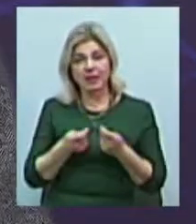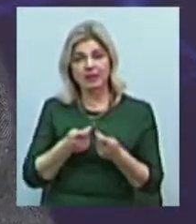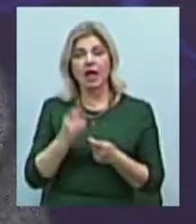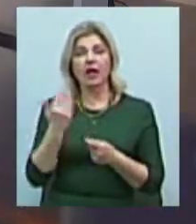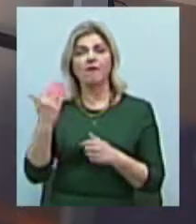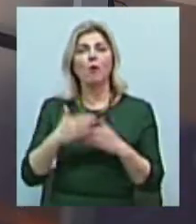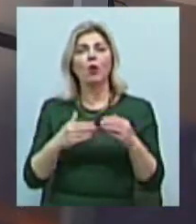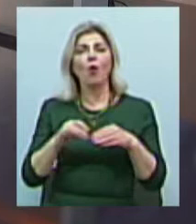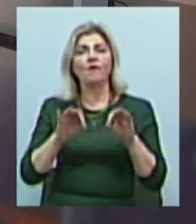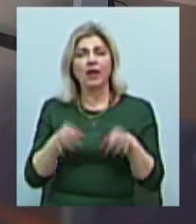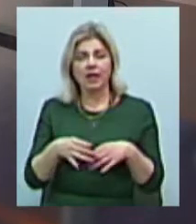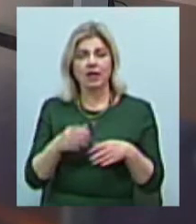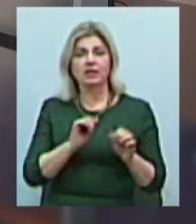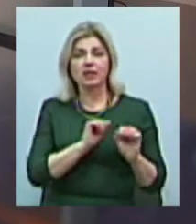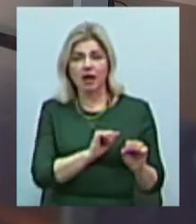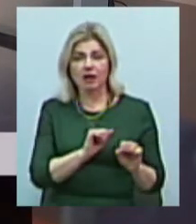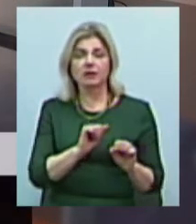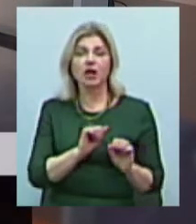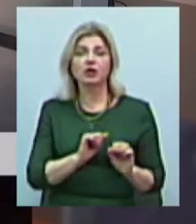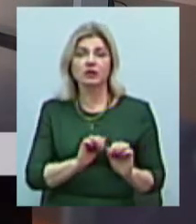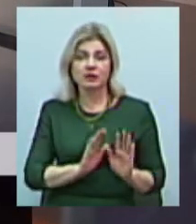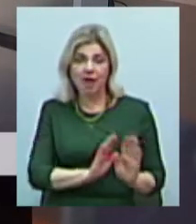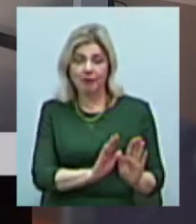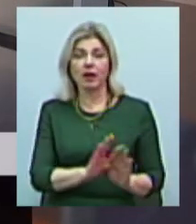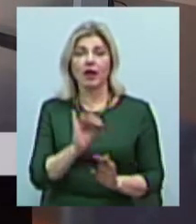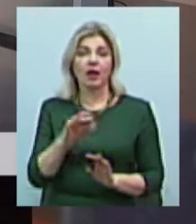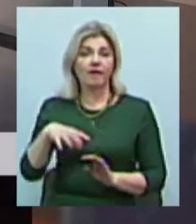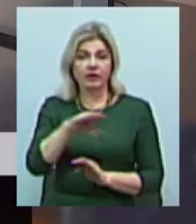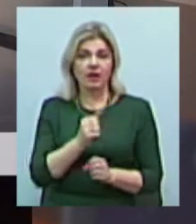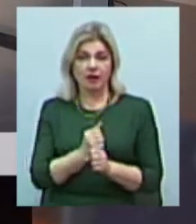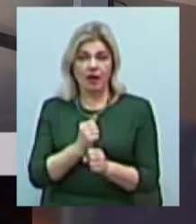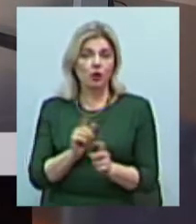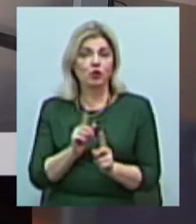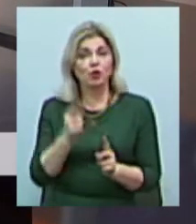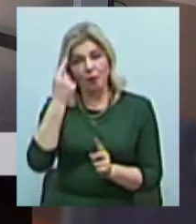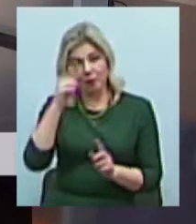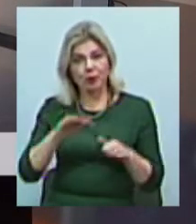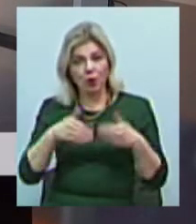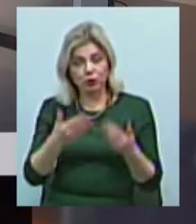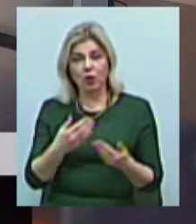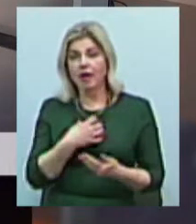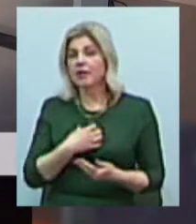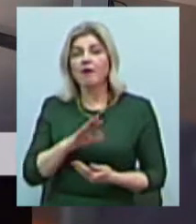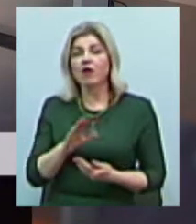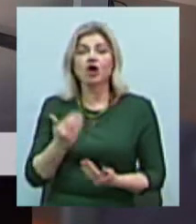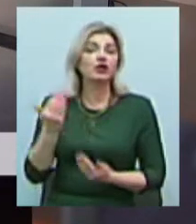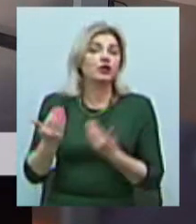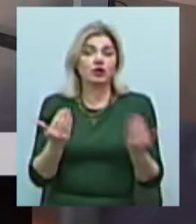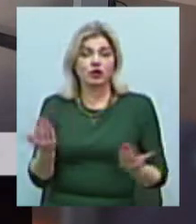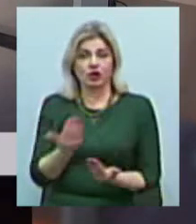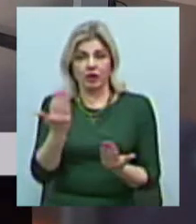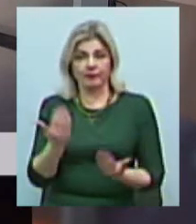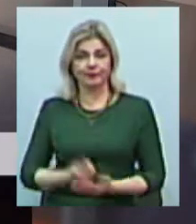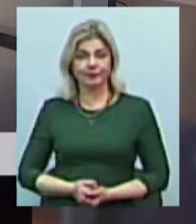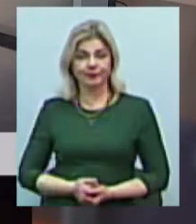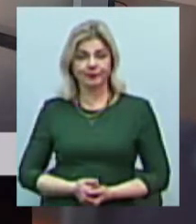обласної адміністрації, служба, всі разом працюємо над тим, щоб створити якийсь продукт. І неважливо, чий цей продукт буде. Я